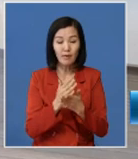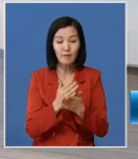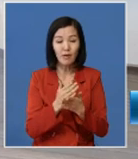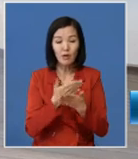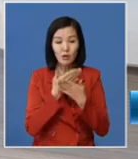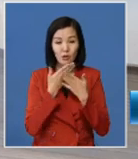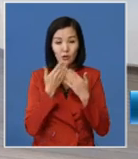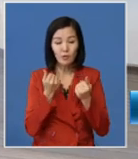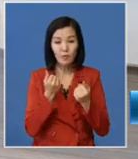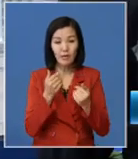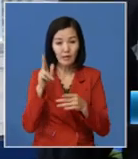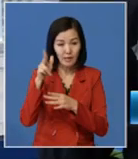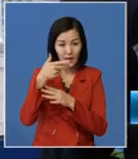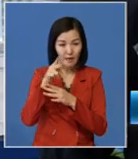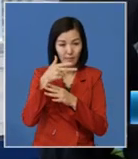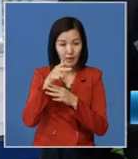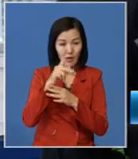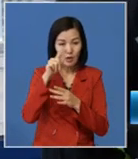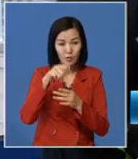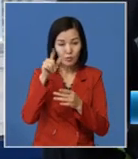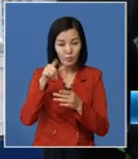келгенде камера номеріңізді оқиды,